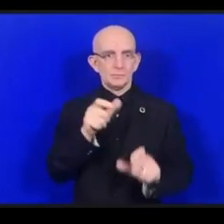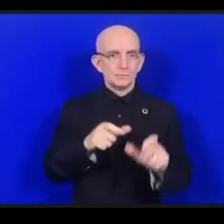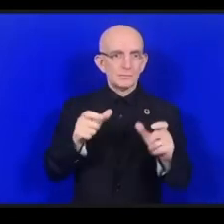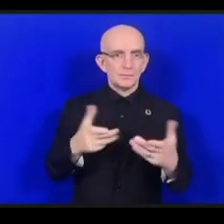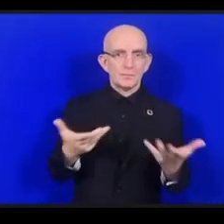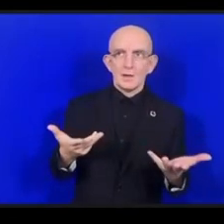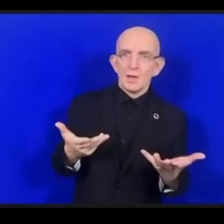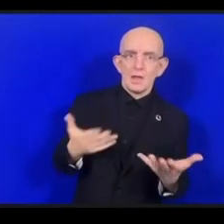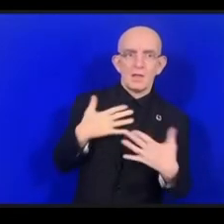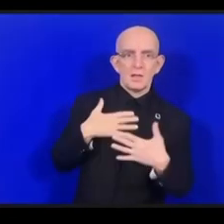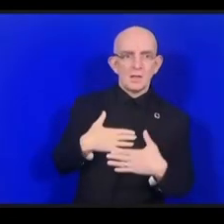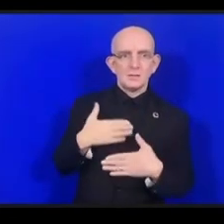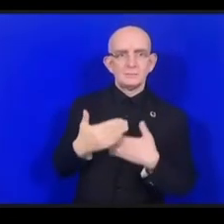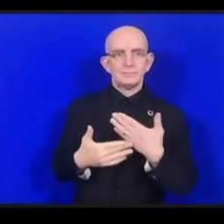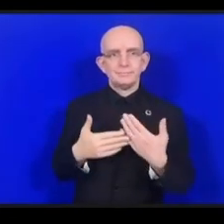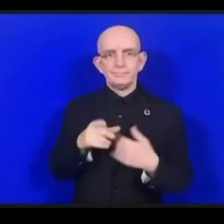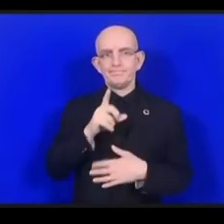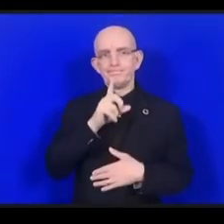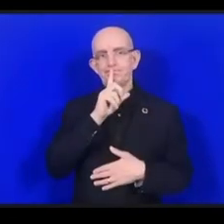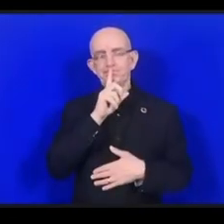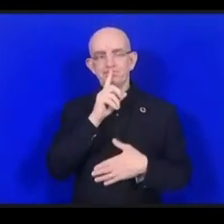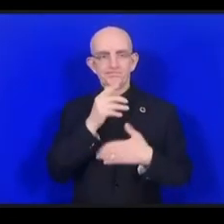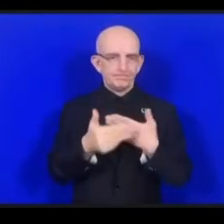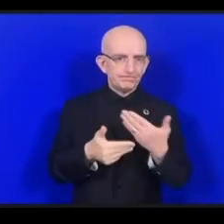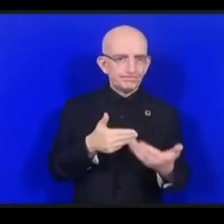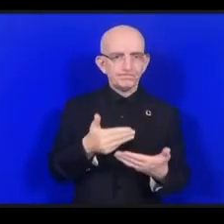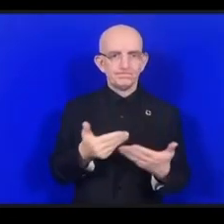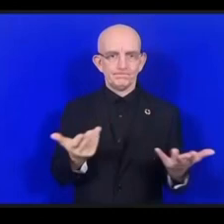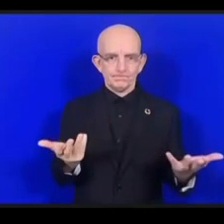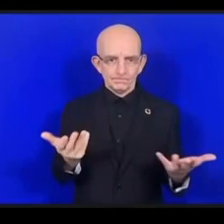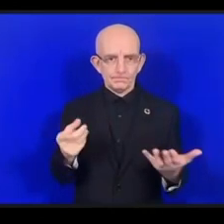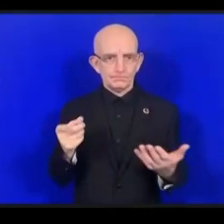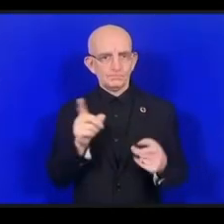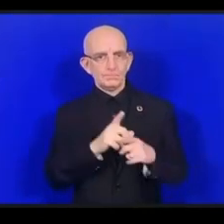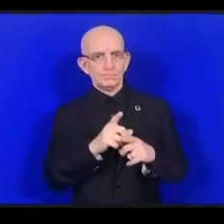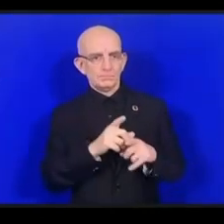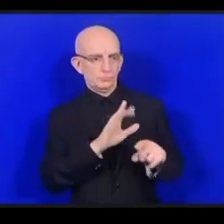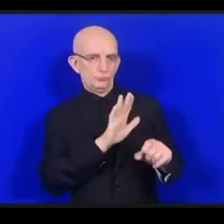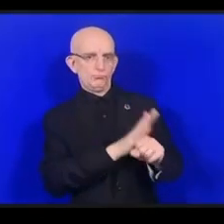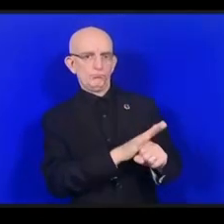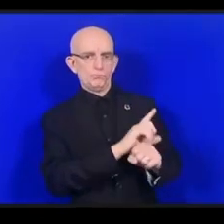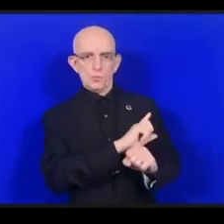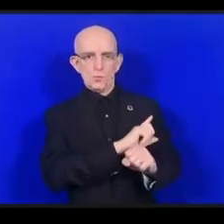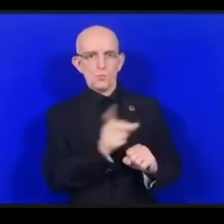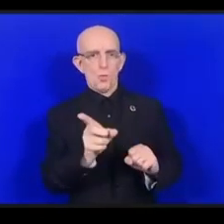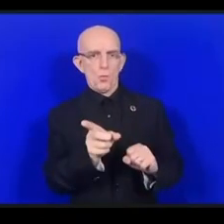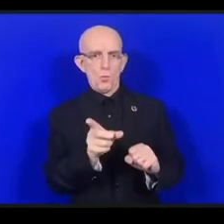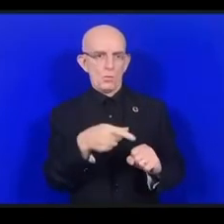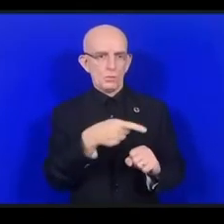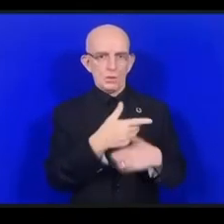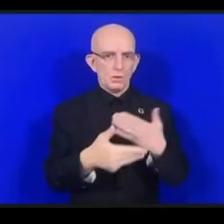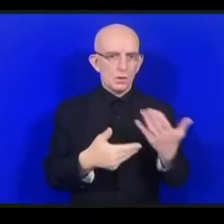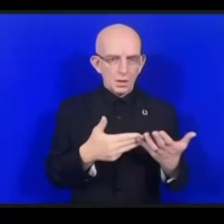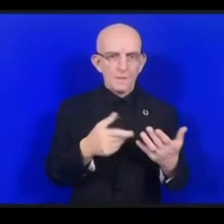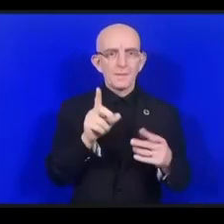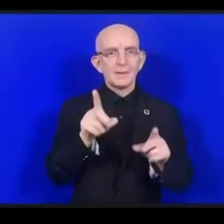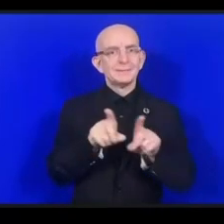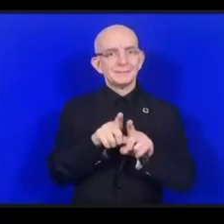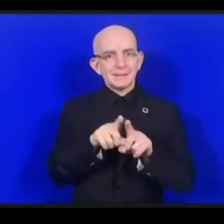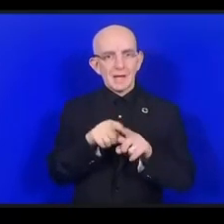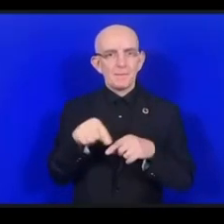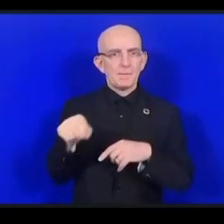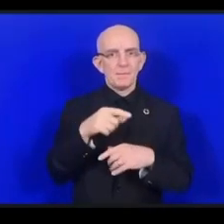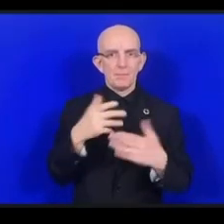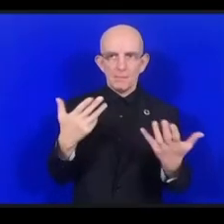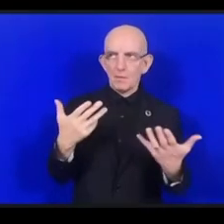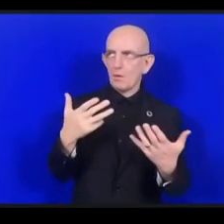么？但是对年轻人的压迫压制并不能包括各种各样的形式。比方说当